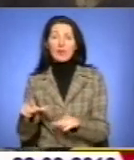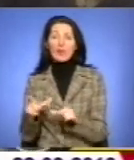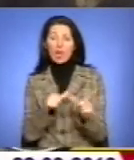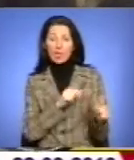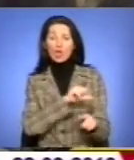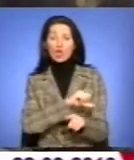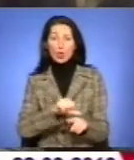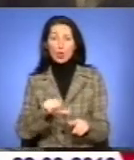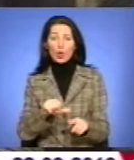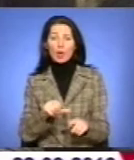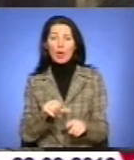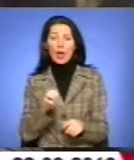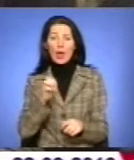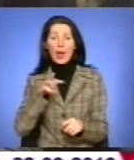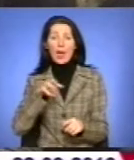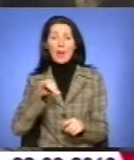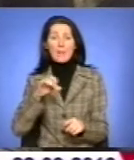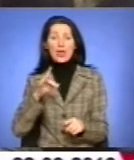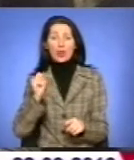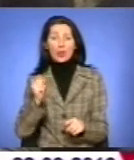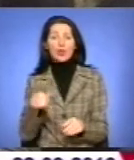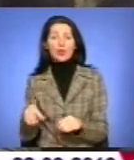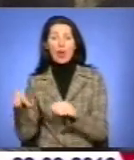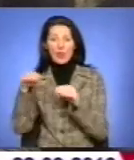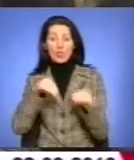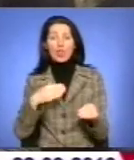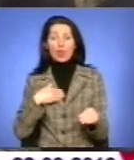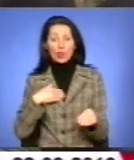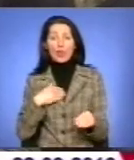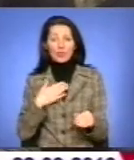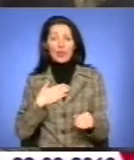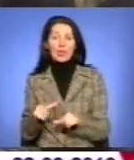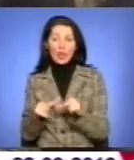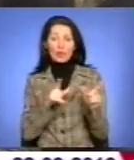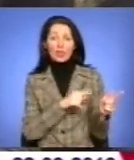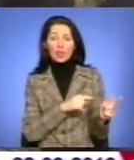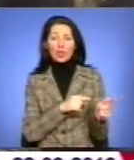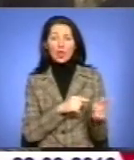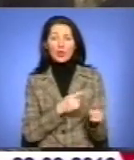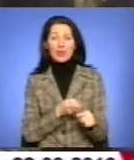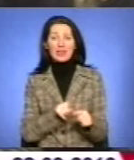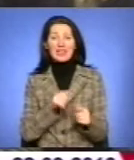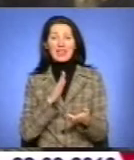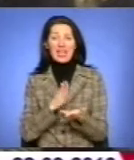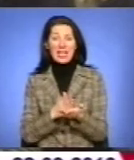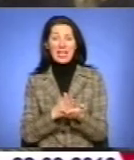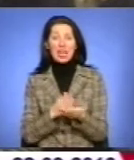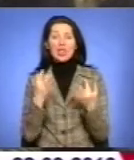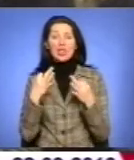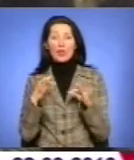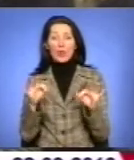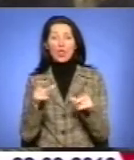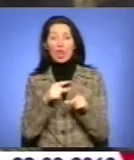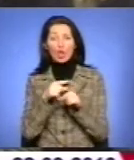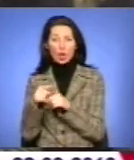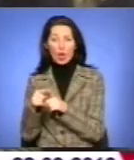які емігрують, які до нас в'їжджають, які від нас від'їжджають. Це є свобода